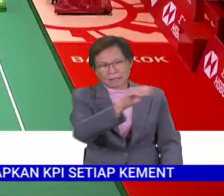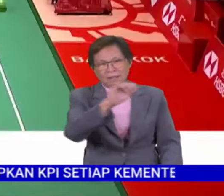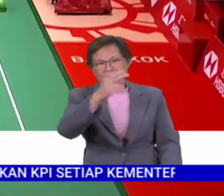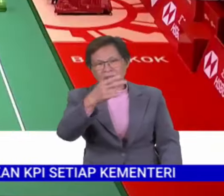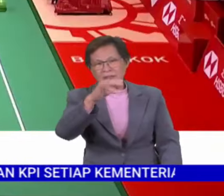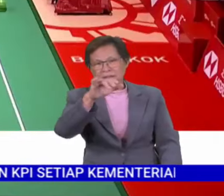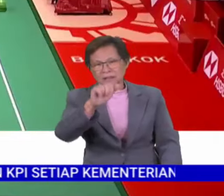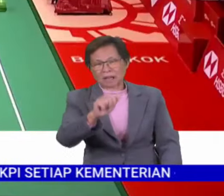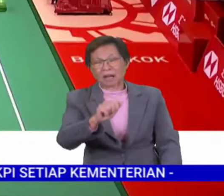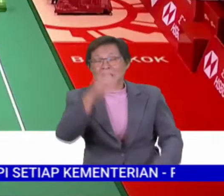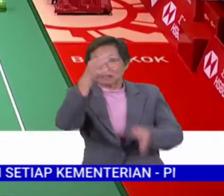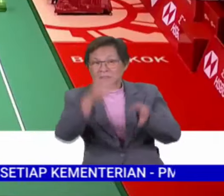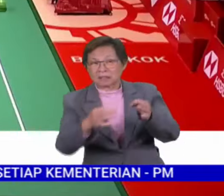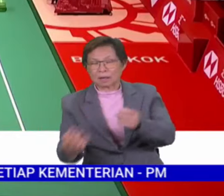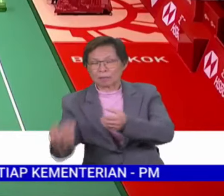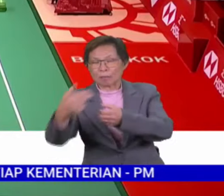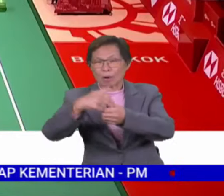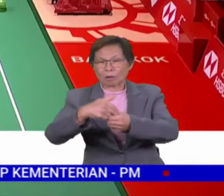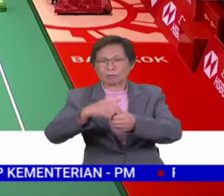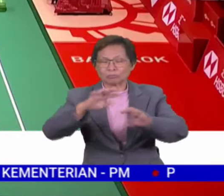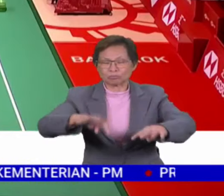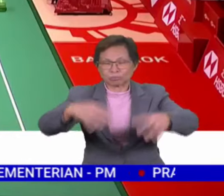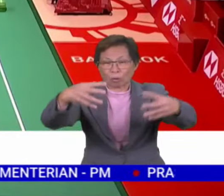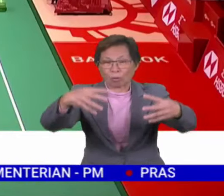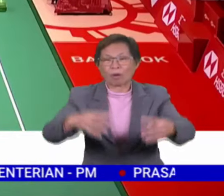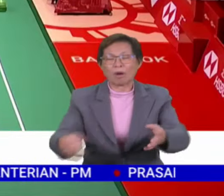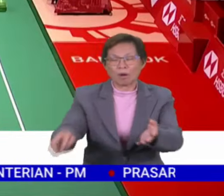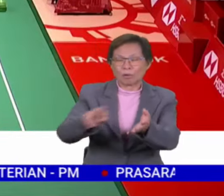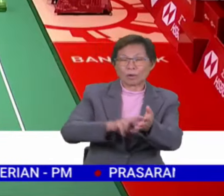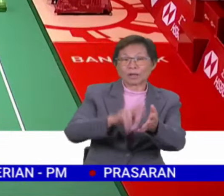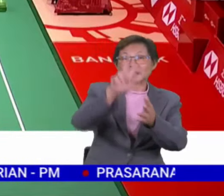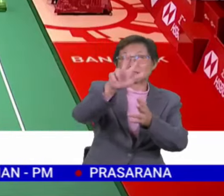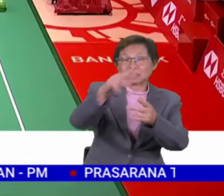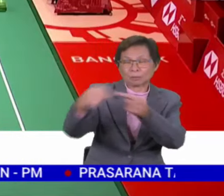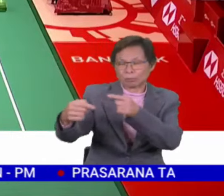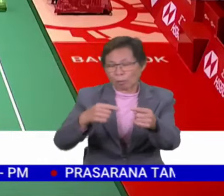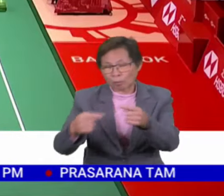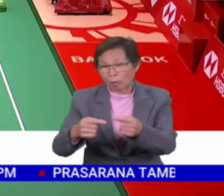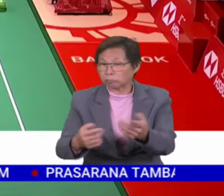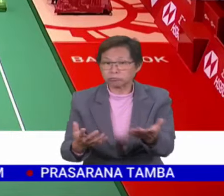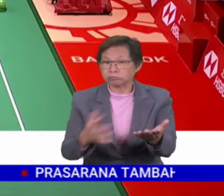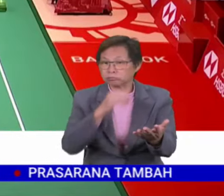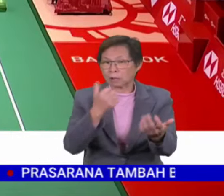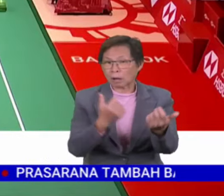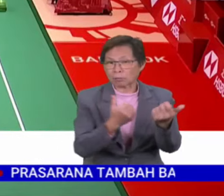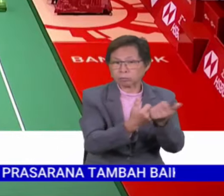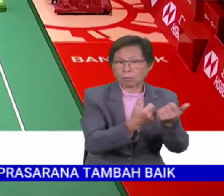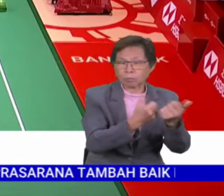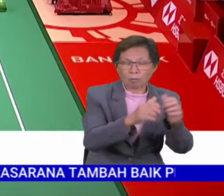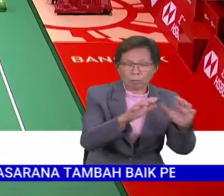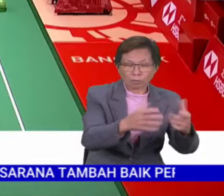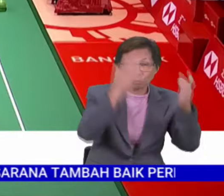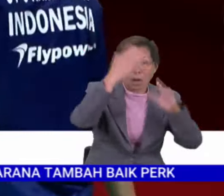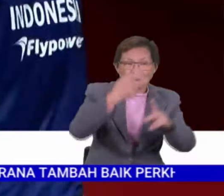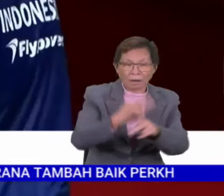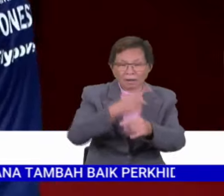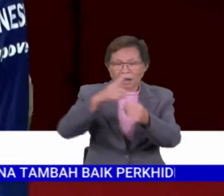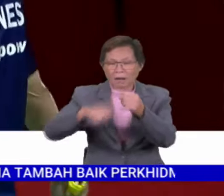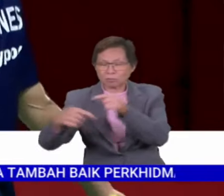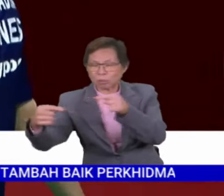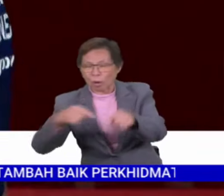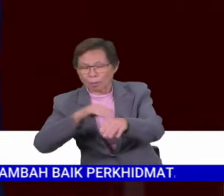Jia Yifan sekiranya mara ke peringkat suku akhir. Rekod tiga pertemuan juga langsung tidak memihak kepada pasangan negara yang kali terakhir